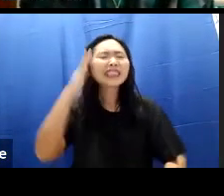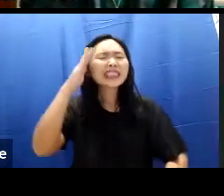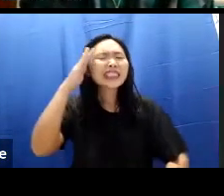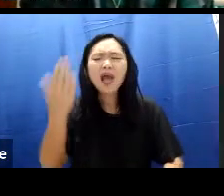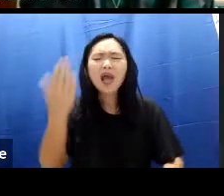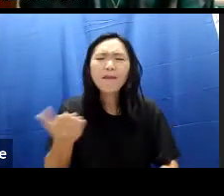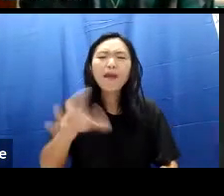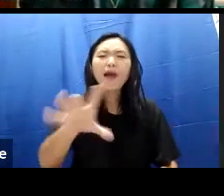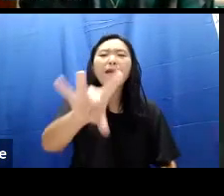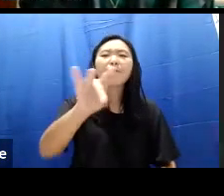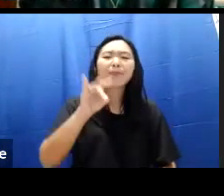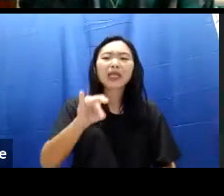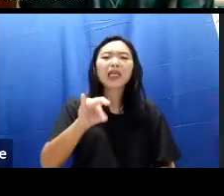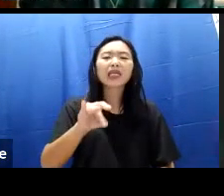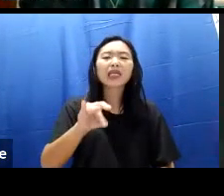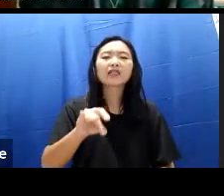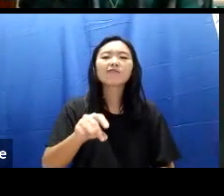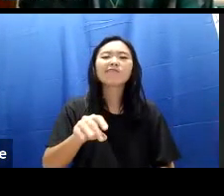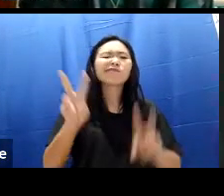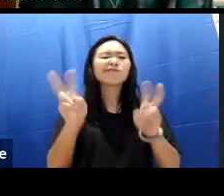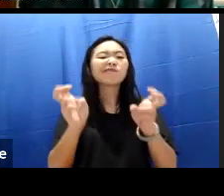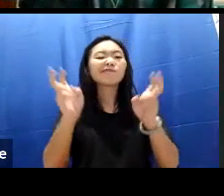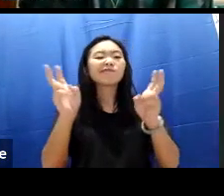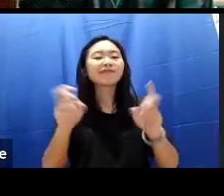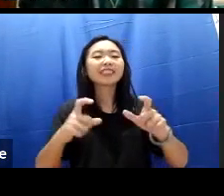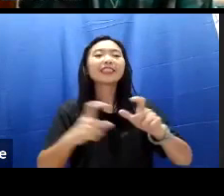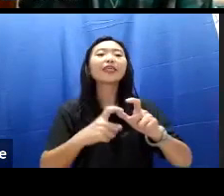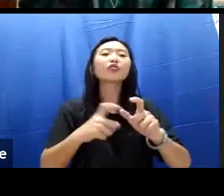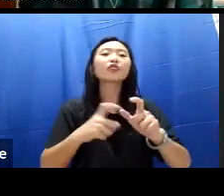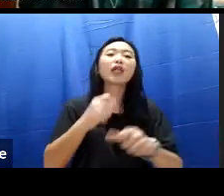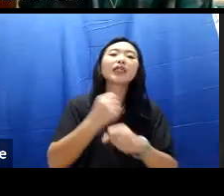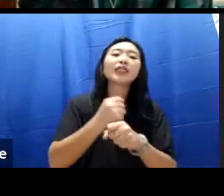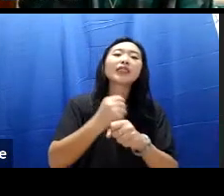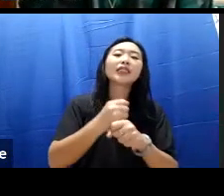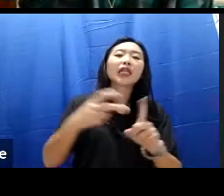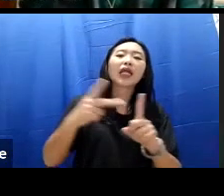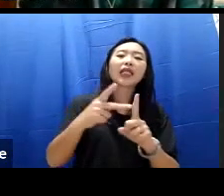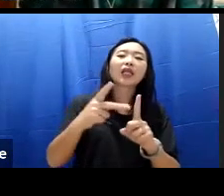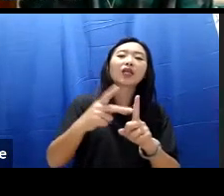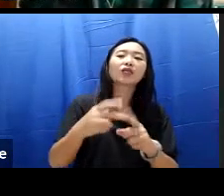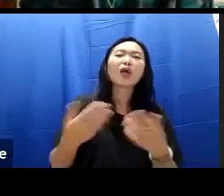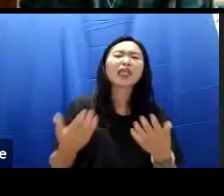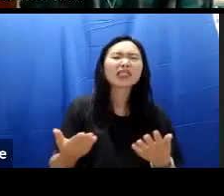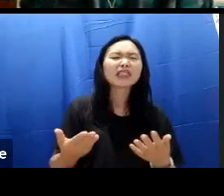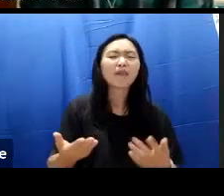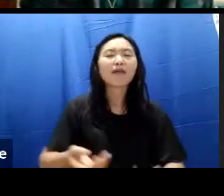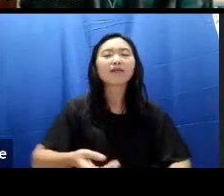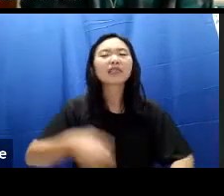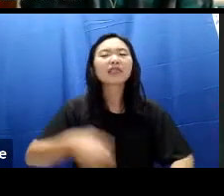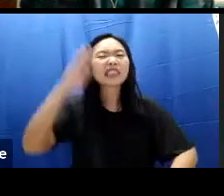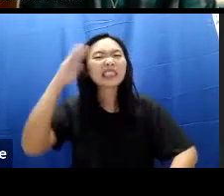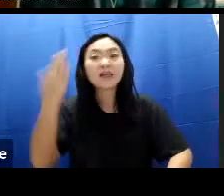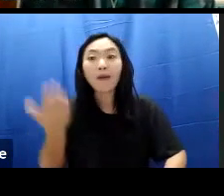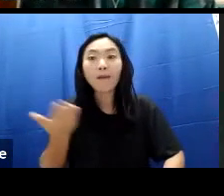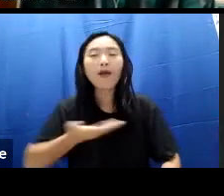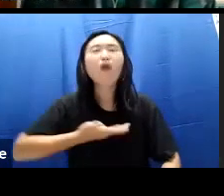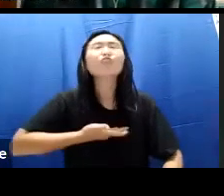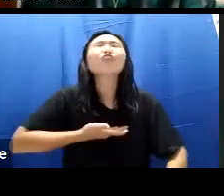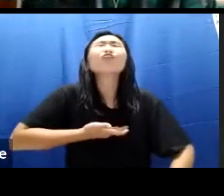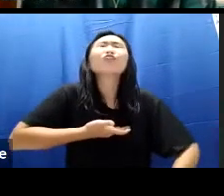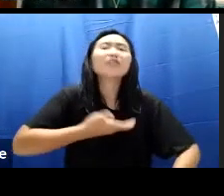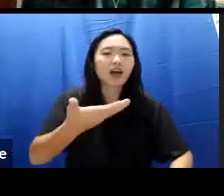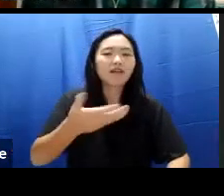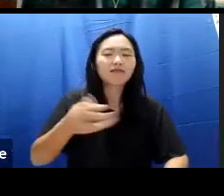sebagai riset atau academic interest? Dan kenapa tertarik mengkaji isu gender dan seksualitas itu?